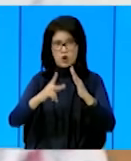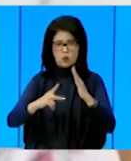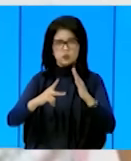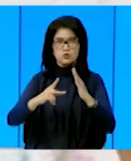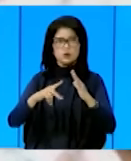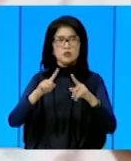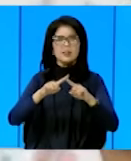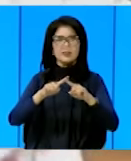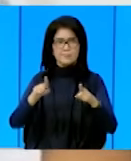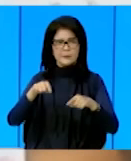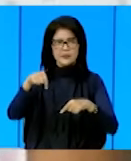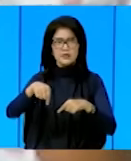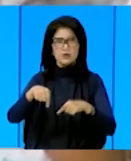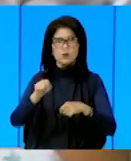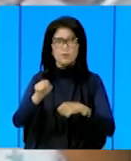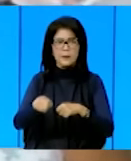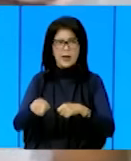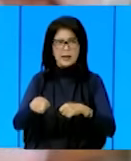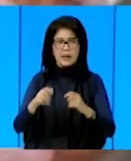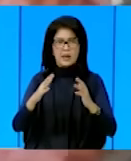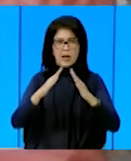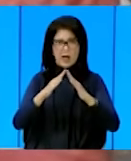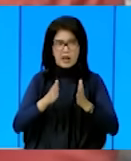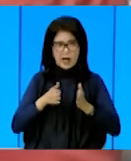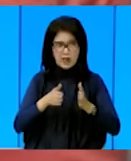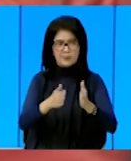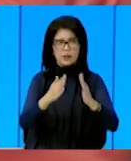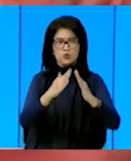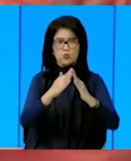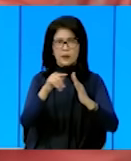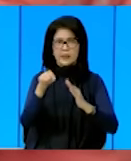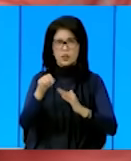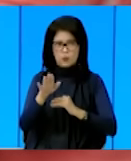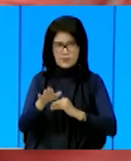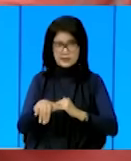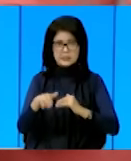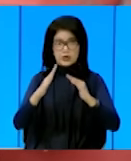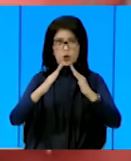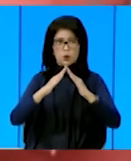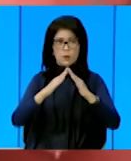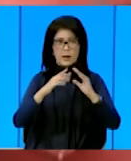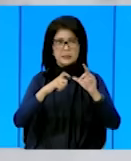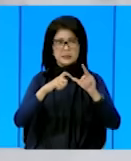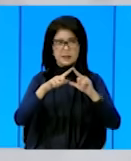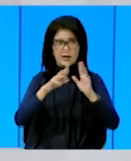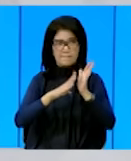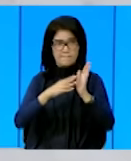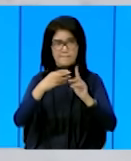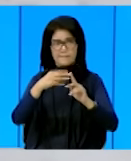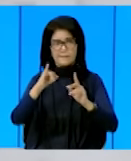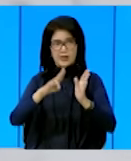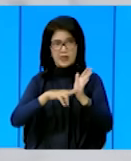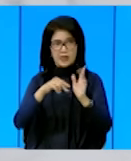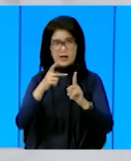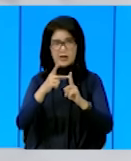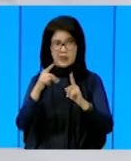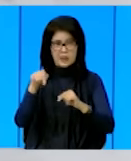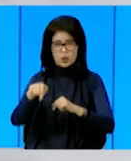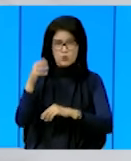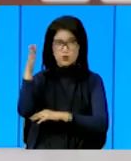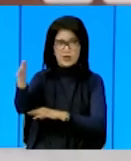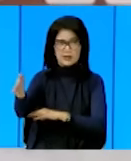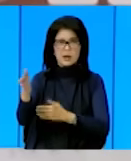masih menggunakan alamat domisili rumah Sri Aminah. Keberadaan rumah Sri Aminah yang dihuni oleh puluhan orang ini terungkap saat petugas mendata pemilih